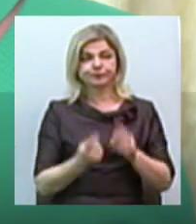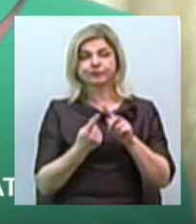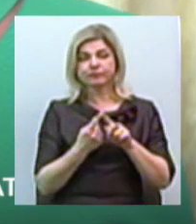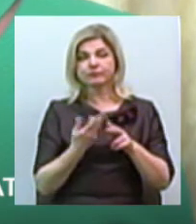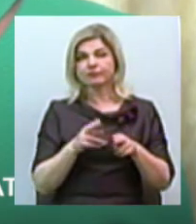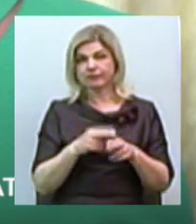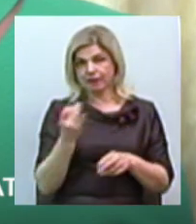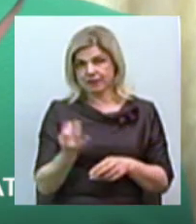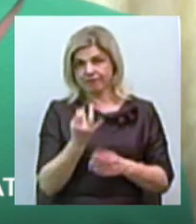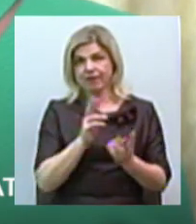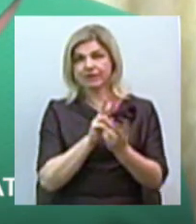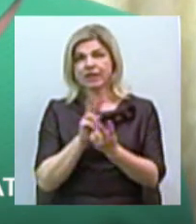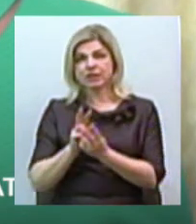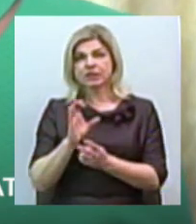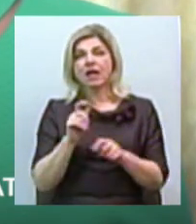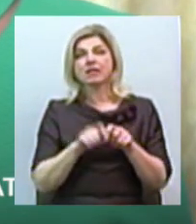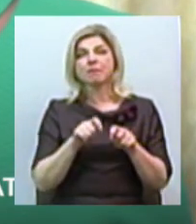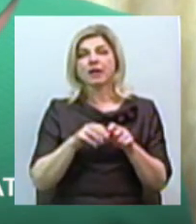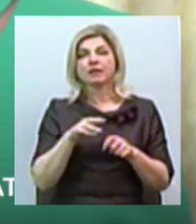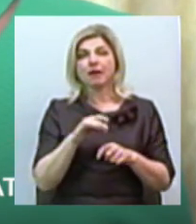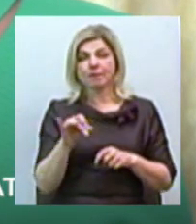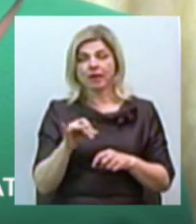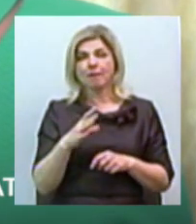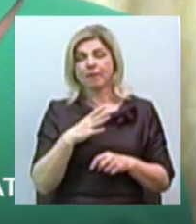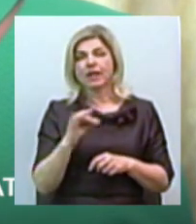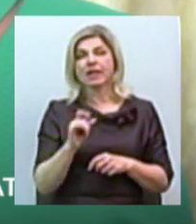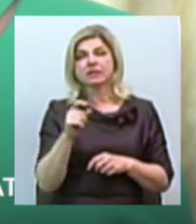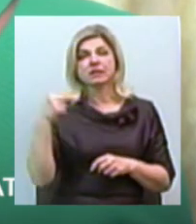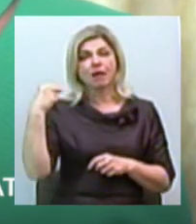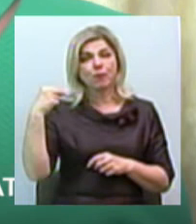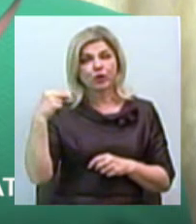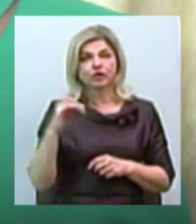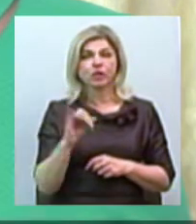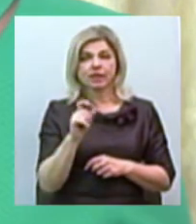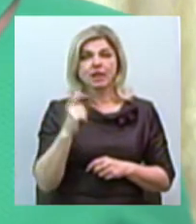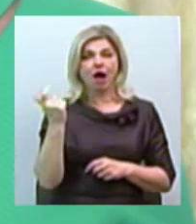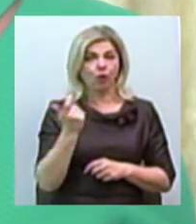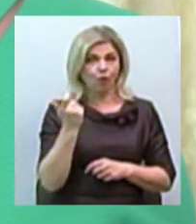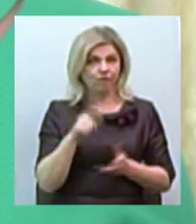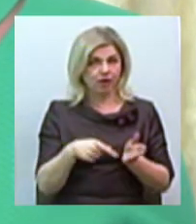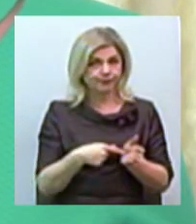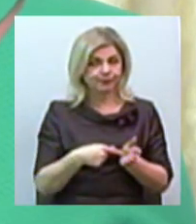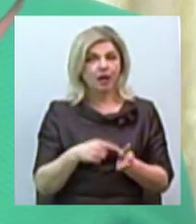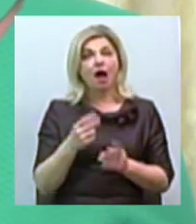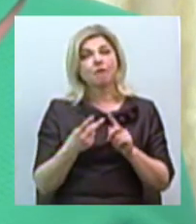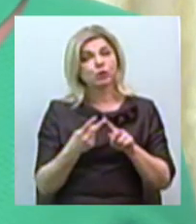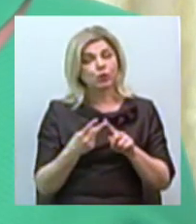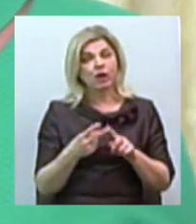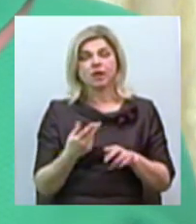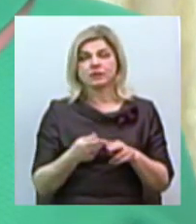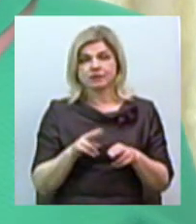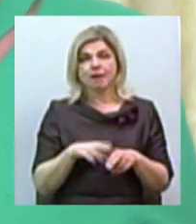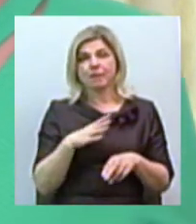цікаві зустрічі з експертами. Експерти були із Запоріжжя та із Харкова. А по-друге, це